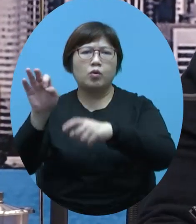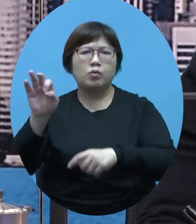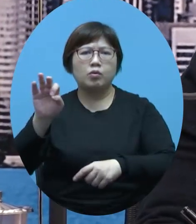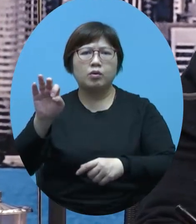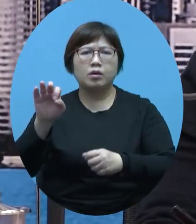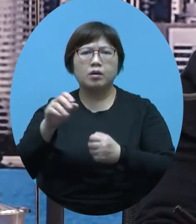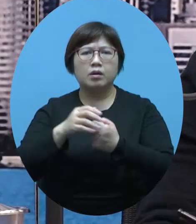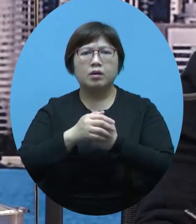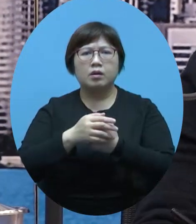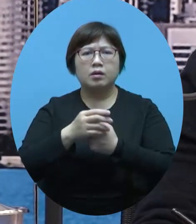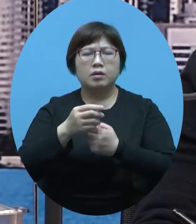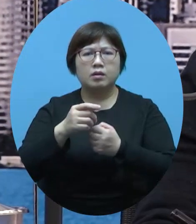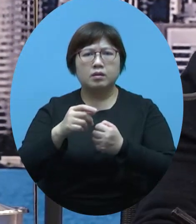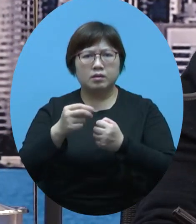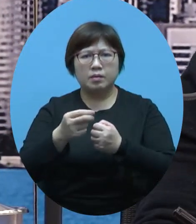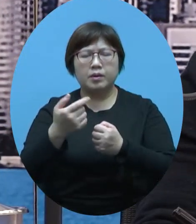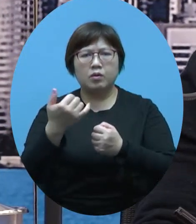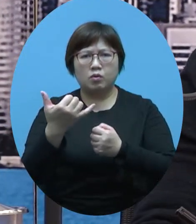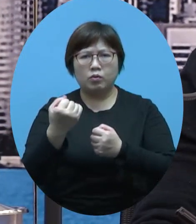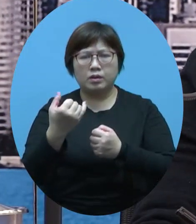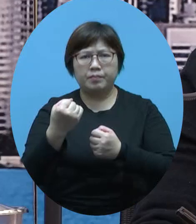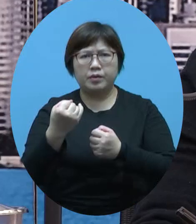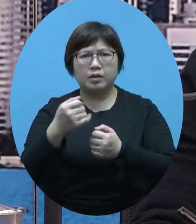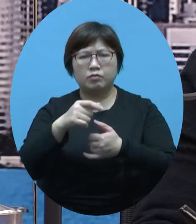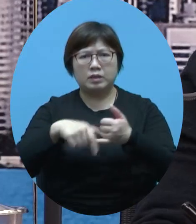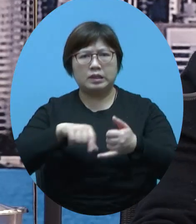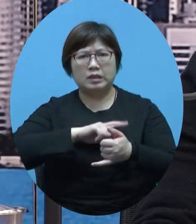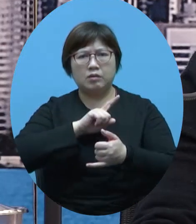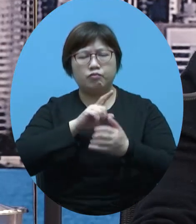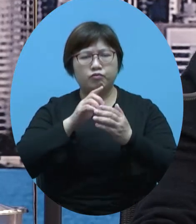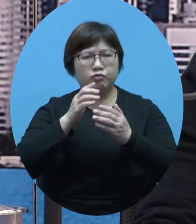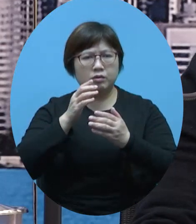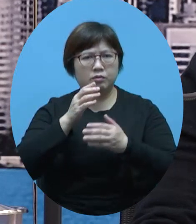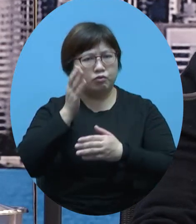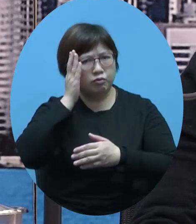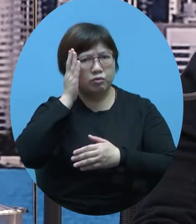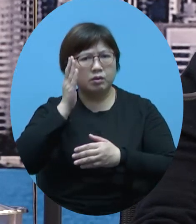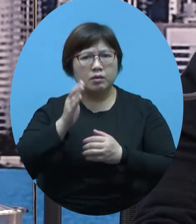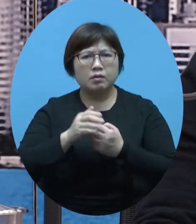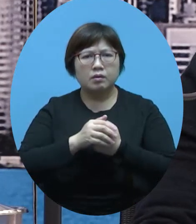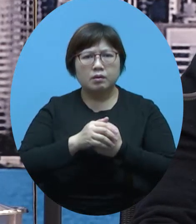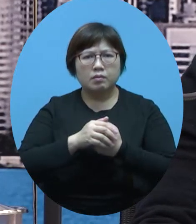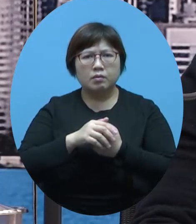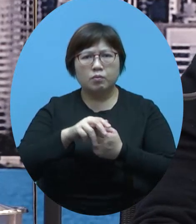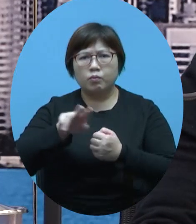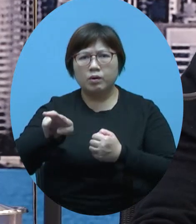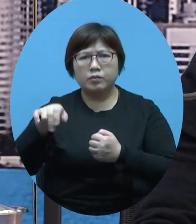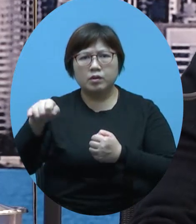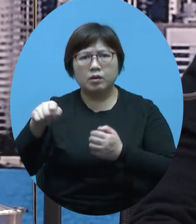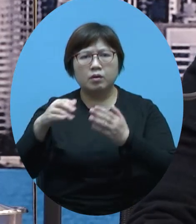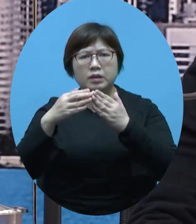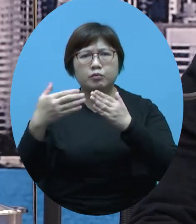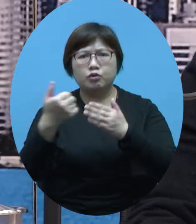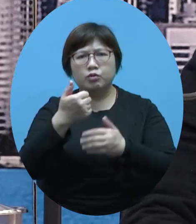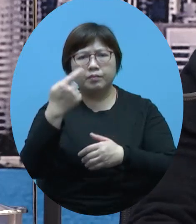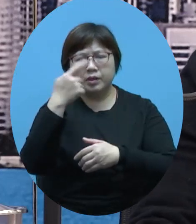應該係第760宗個案佢自己住嘅，咁但係我哋都未揾到究竟呢個業主係邊